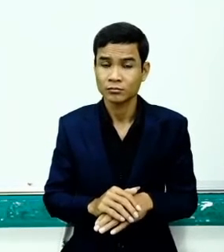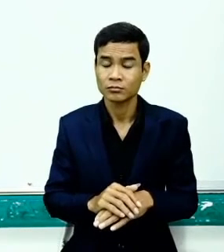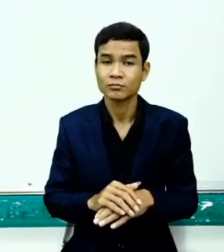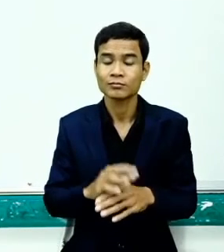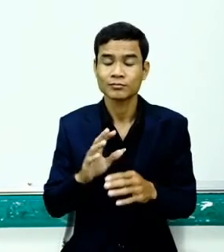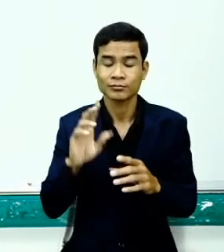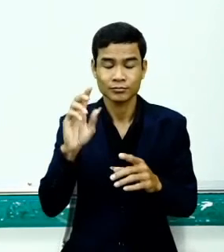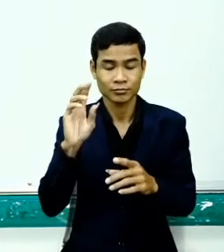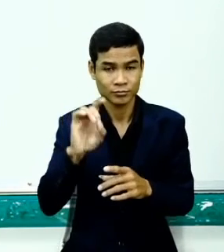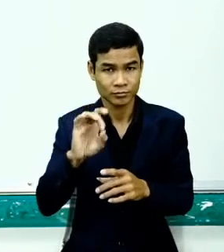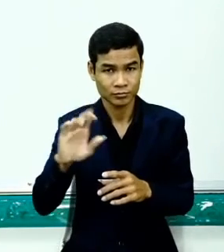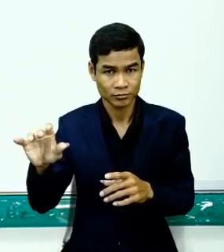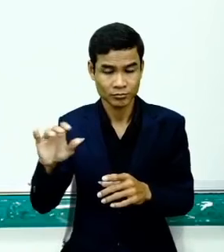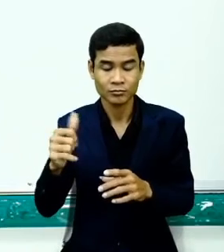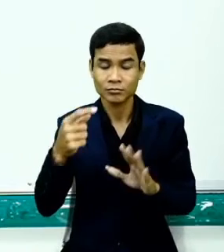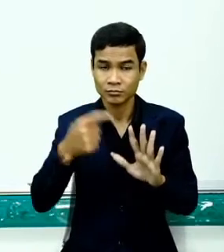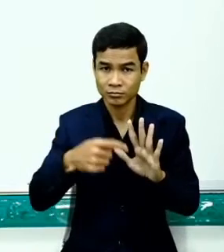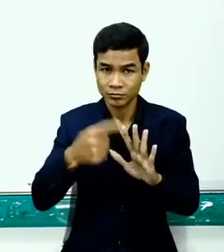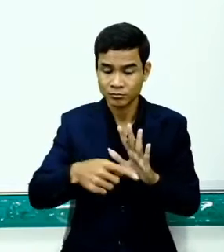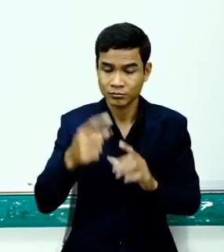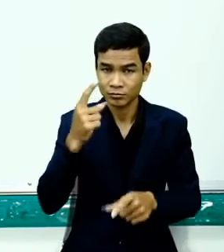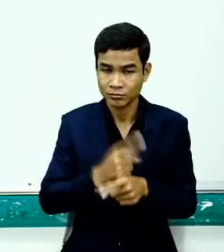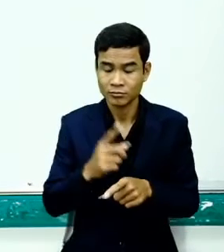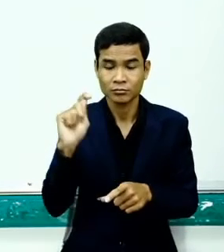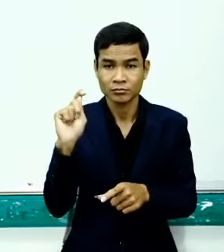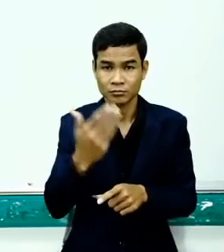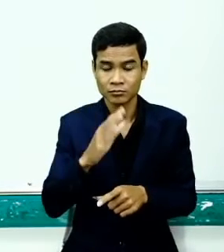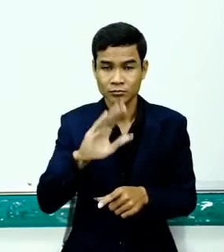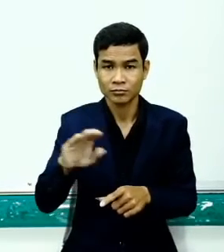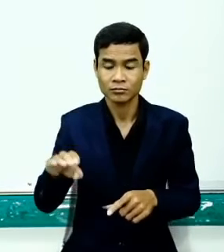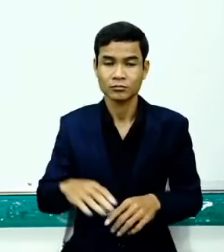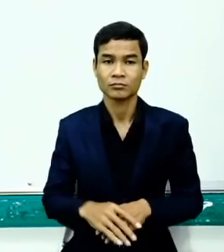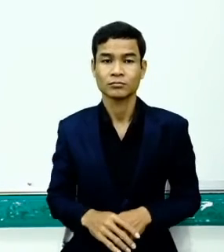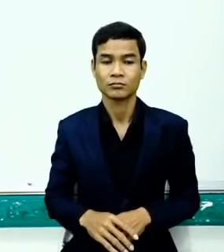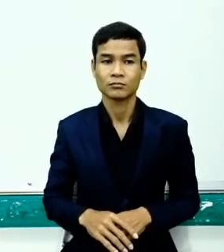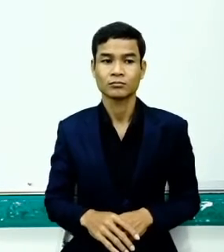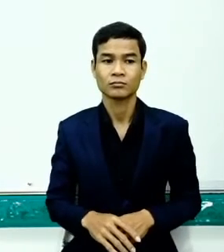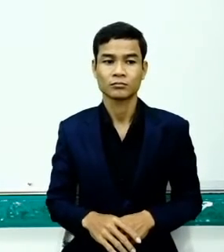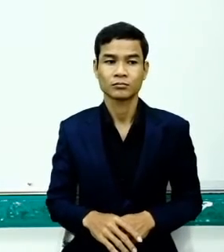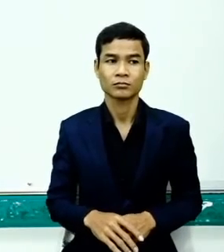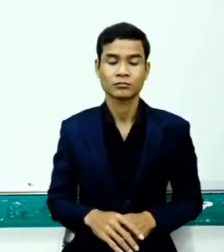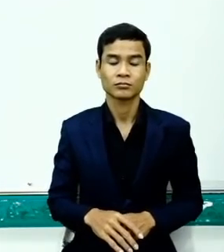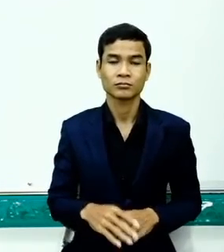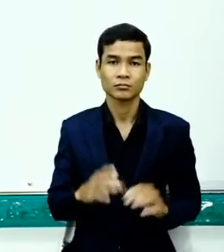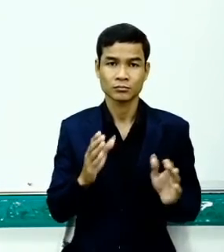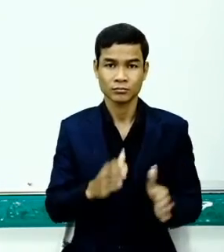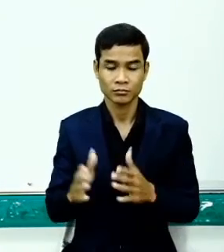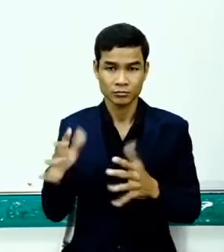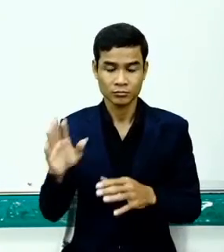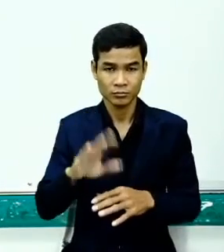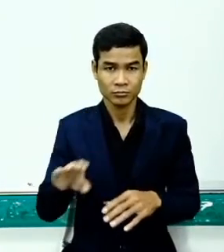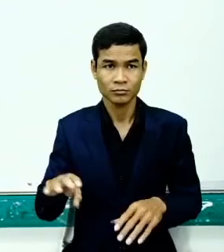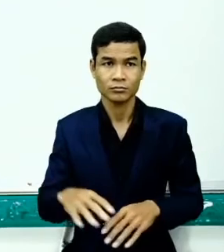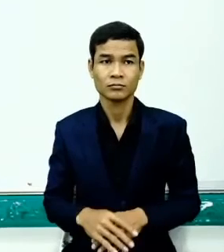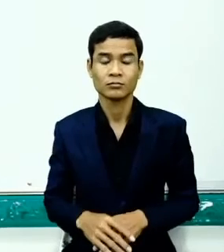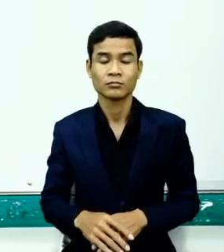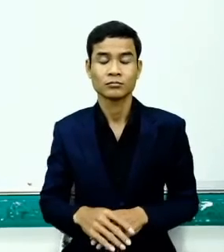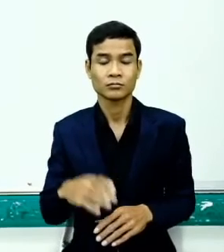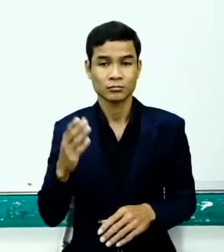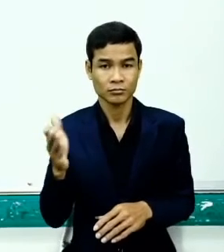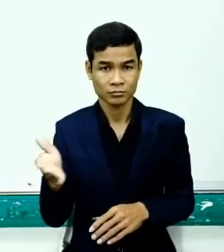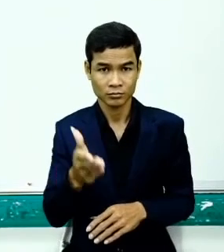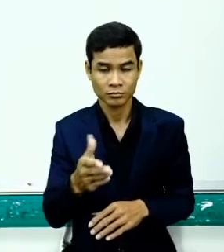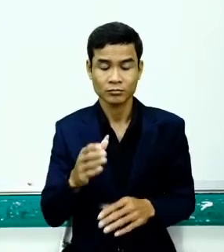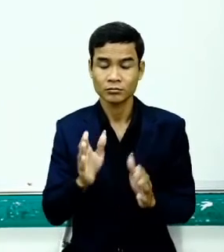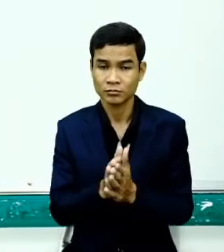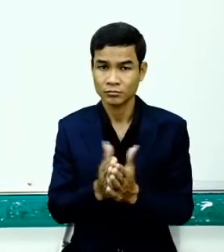ញផ្ទាំងជាអ្នកឬក៏ស្រាក់ឲ្យត្រូវនឹងរូបភាពចាតាត្រៀមរួចរាល់ចាចំពោះកូនដែលមាន